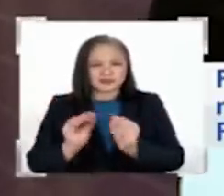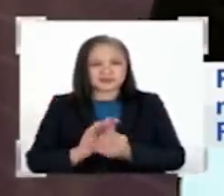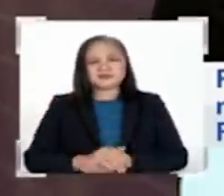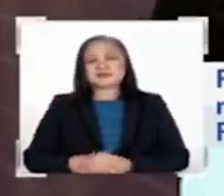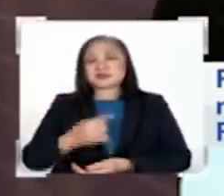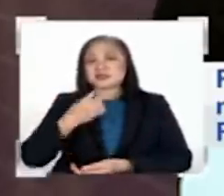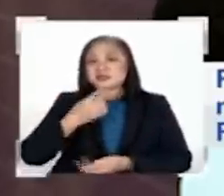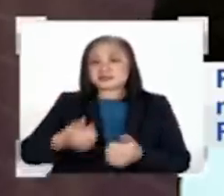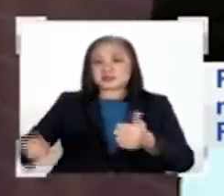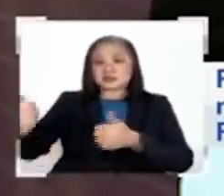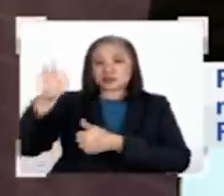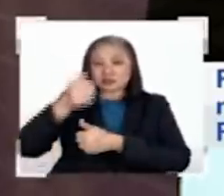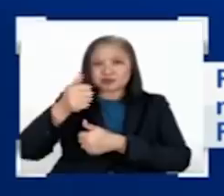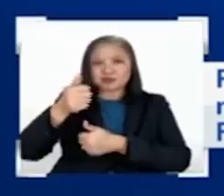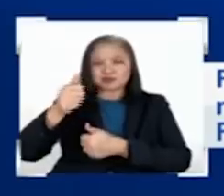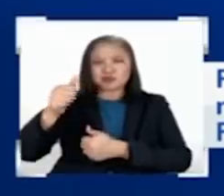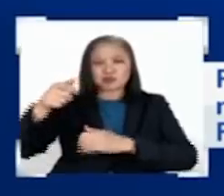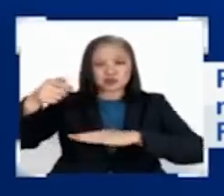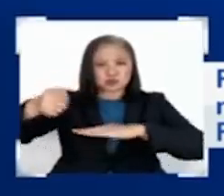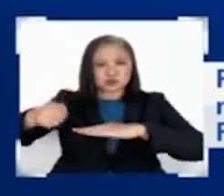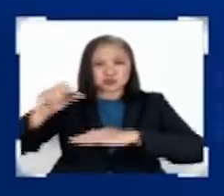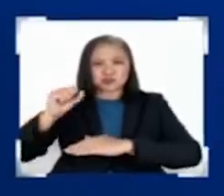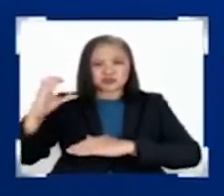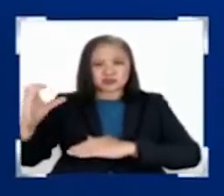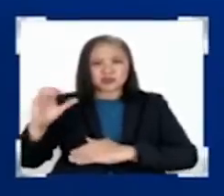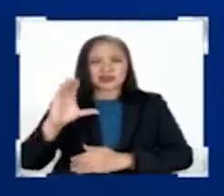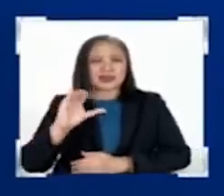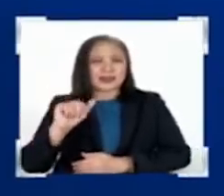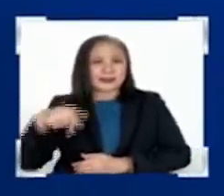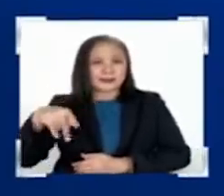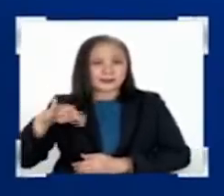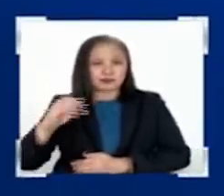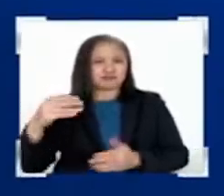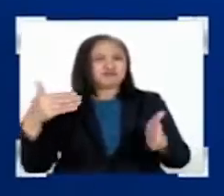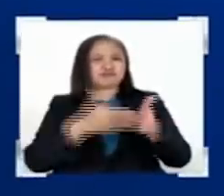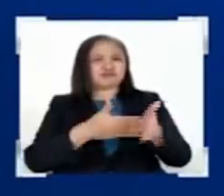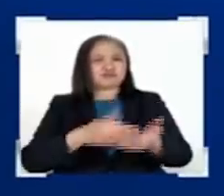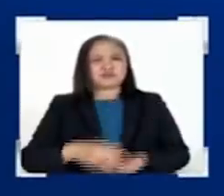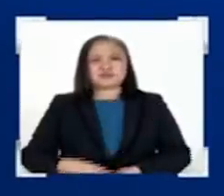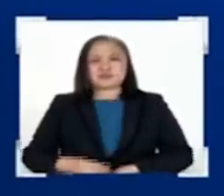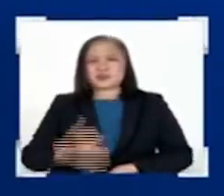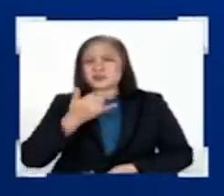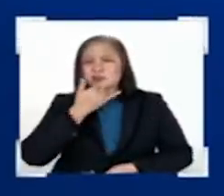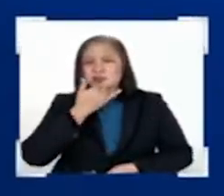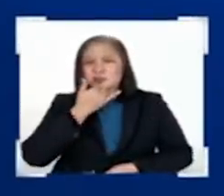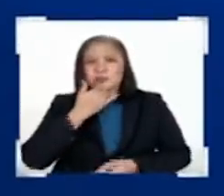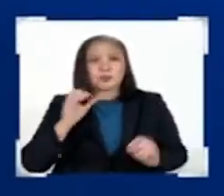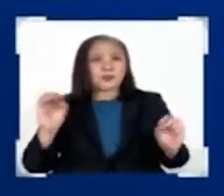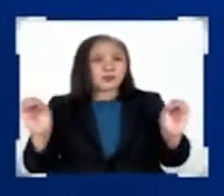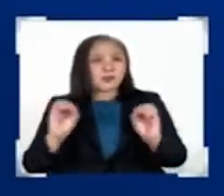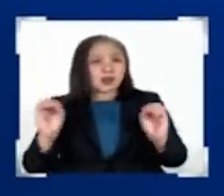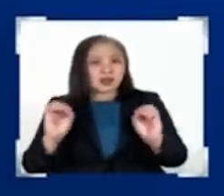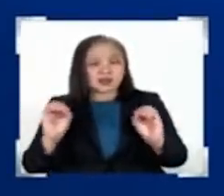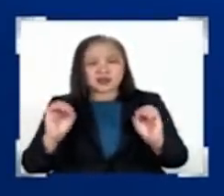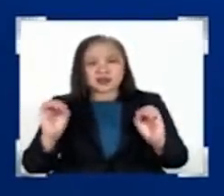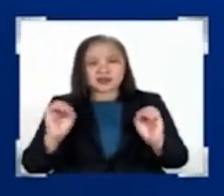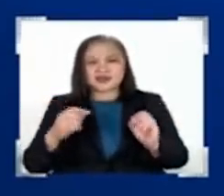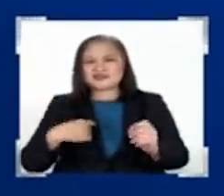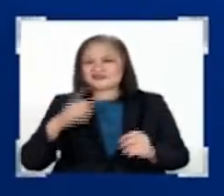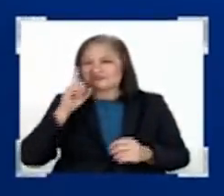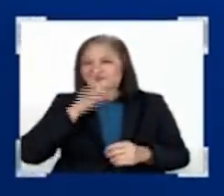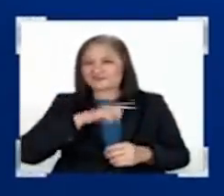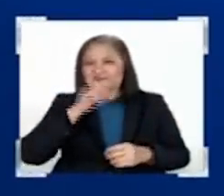Senior Associate Justice Antonio Carpio. That's totally wrong. Wala, there's no such thing. That's a falsehood. That's